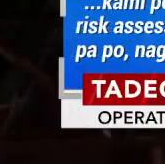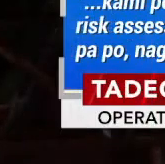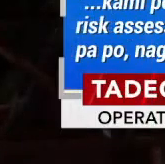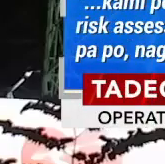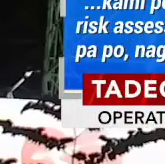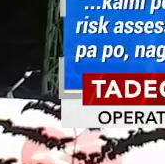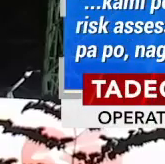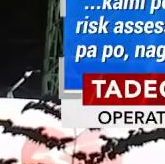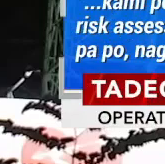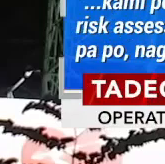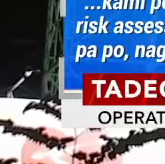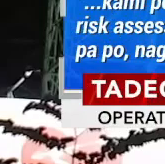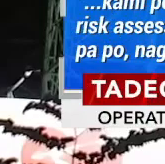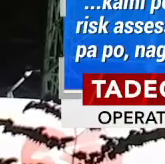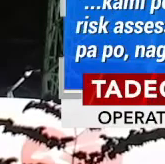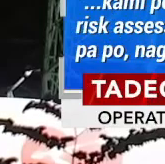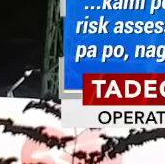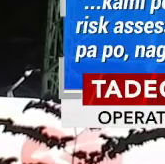pre-disaster risk assessment,